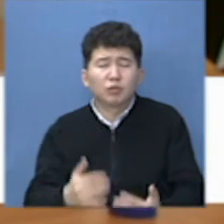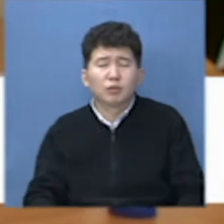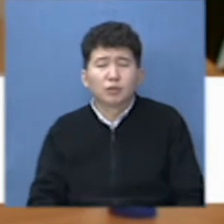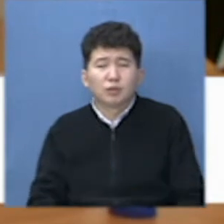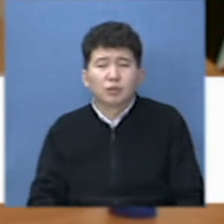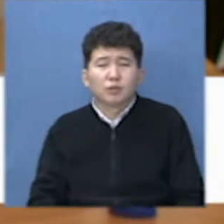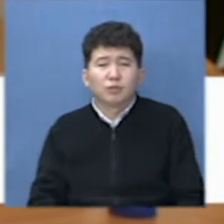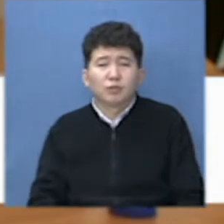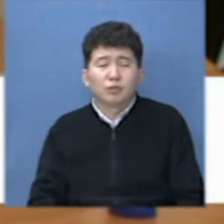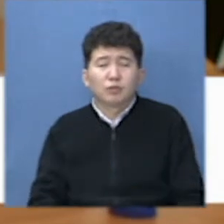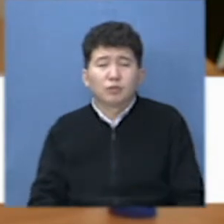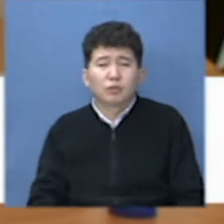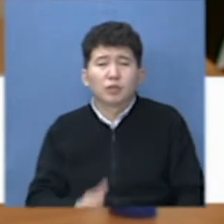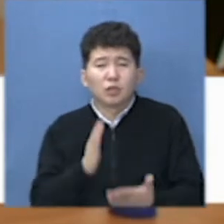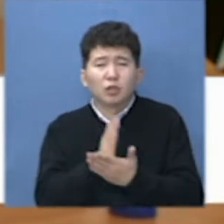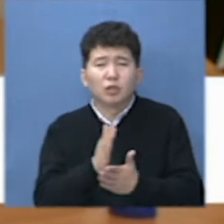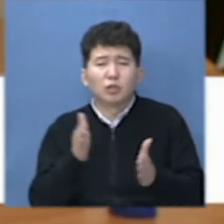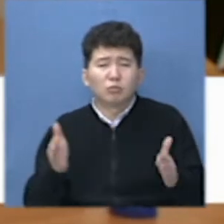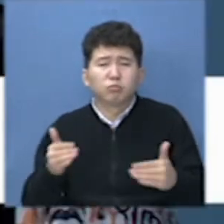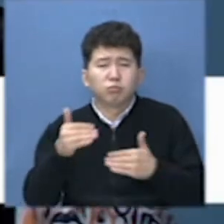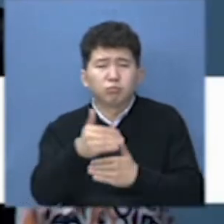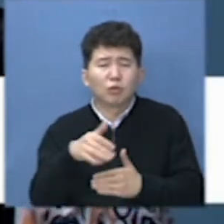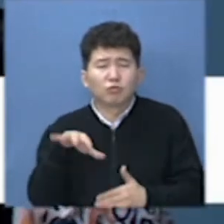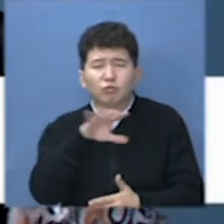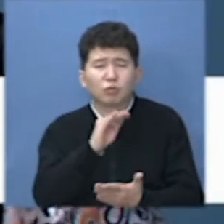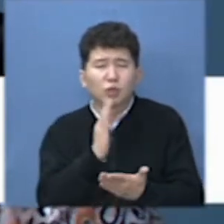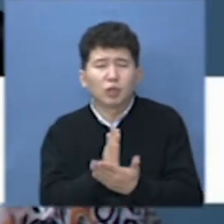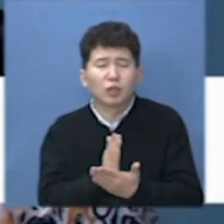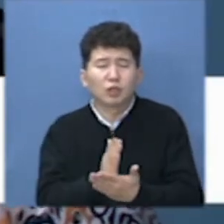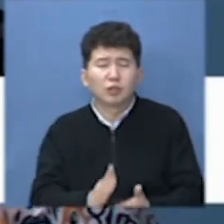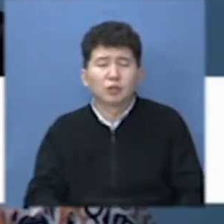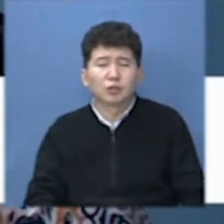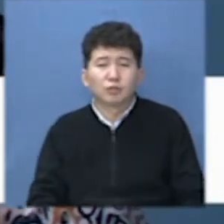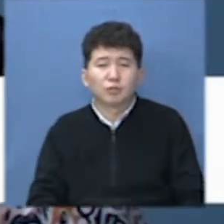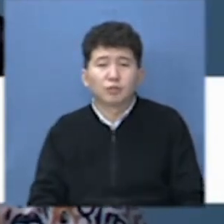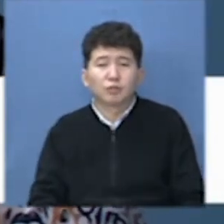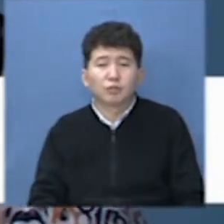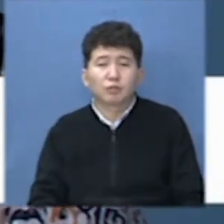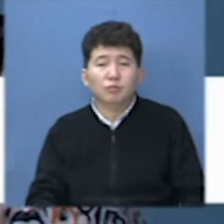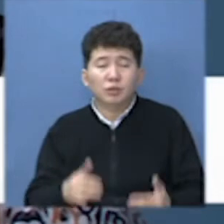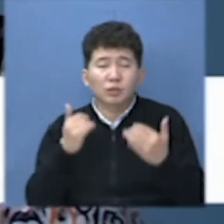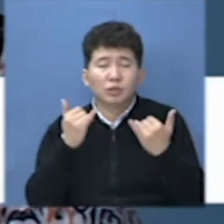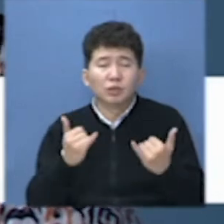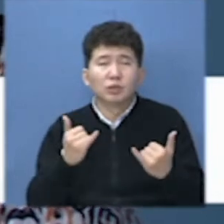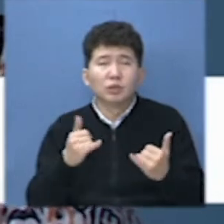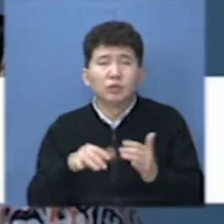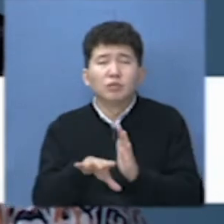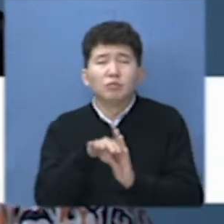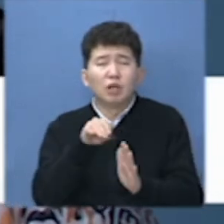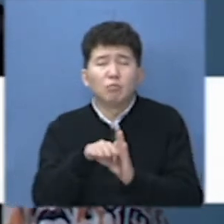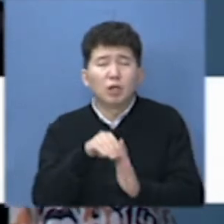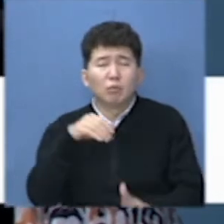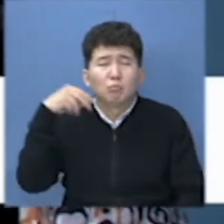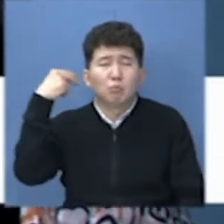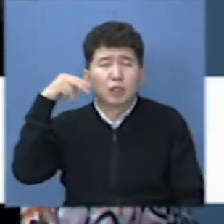беруге арналған кабиналар барлығы орнатылған. Бүгін президент сайлау күні бізде мына